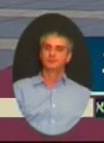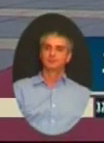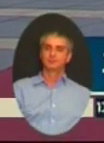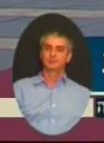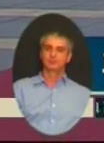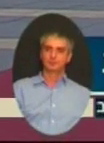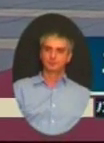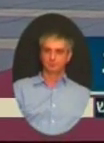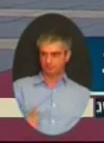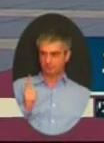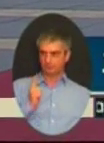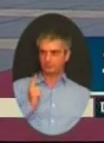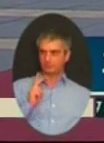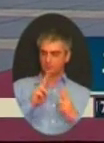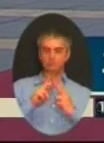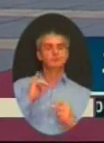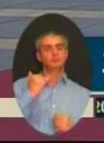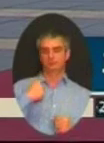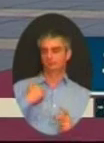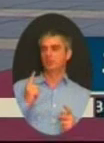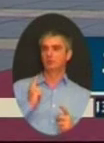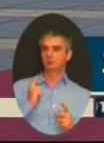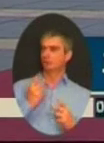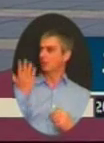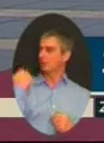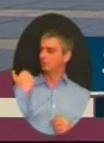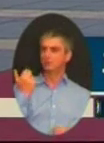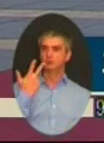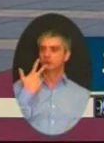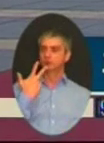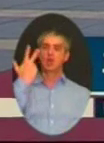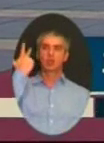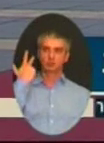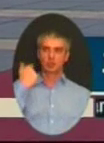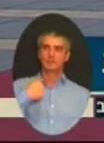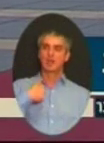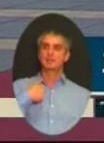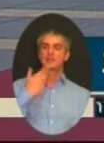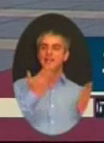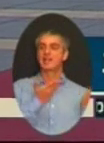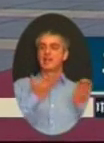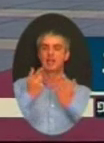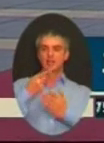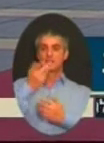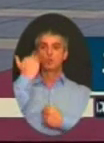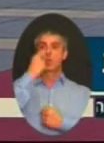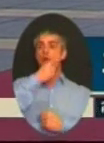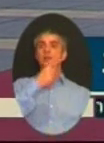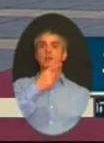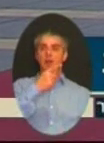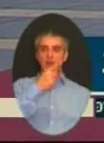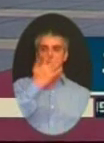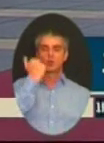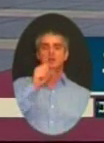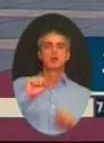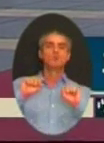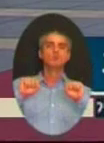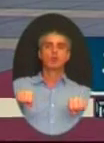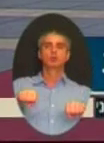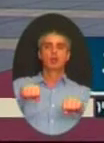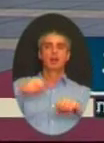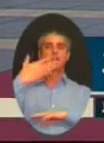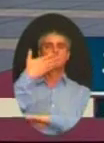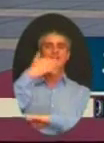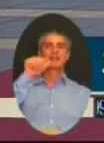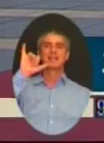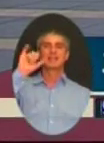הייתי, היה לי... באופן אישי פגשת אותו. באופן אישי, לפני כ3 שנים, אני הרחתי אותו כאשר הוא היה מושל מדינת